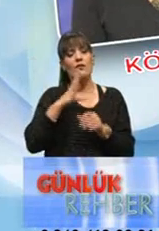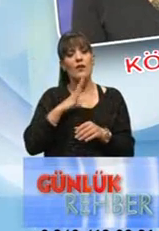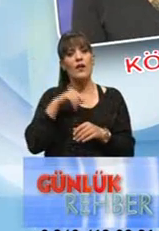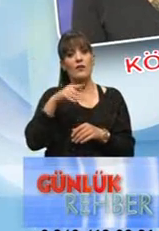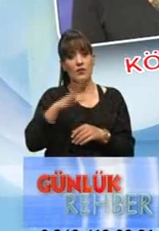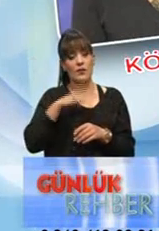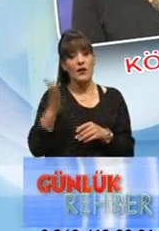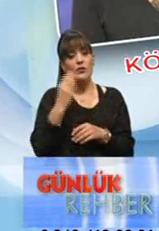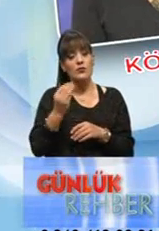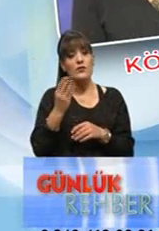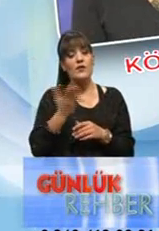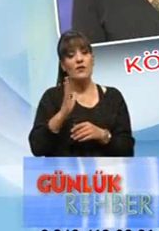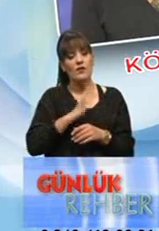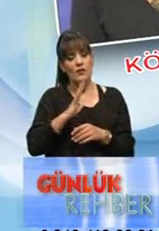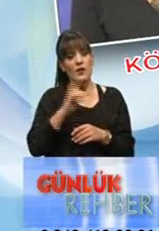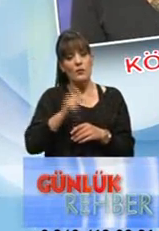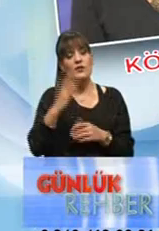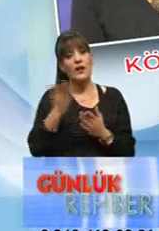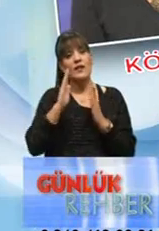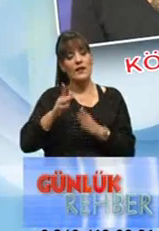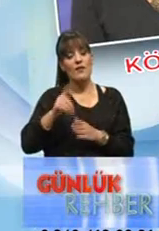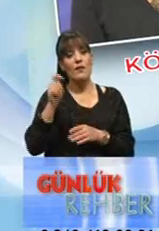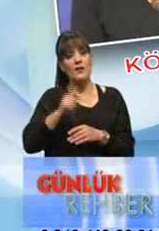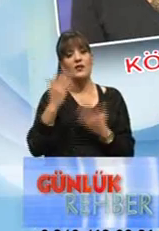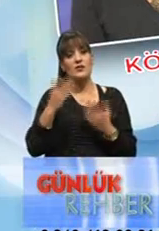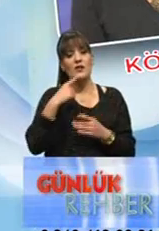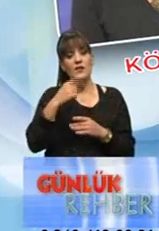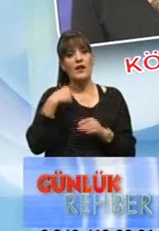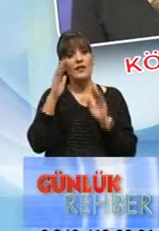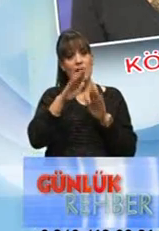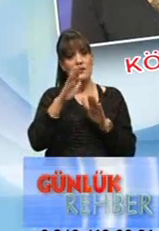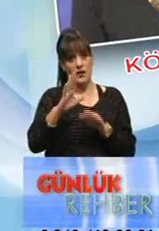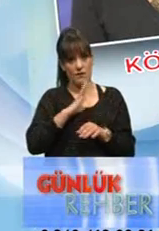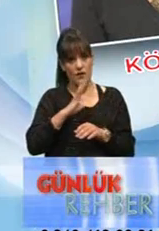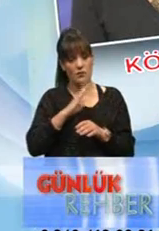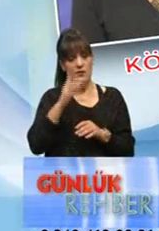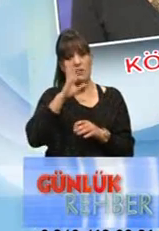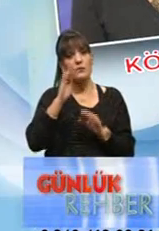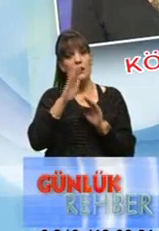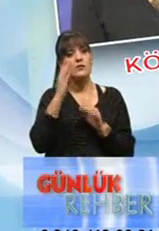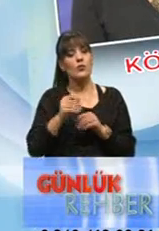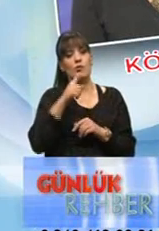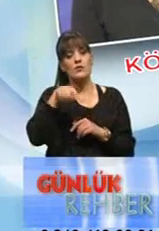ay ne güzel şeyler yapıyorsunuz, daha da devam edin inşallah diye böyle arkanızda olan destekçileriniz var mı?